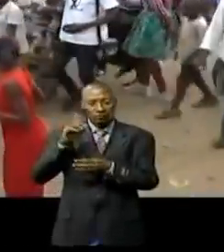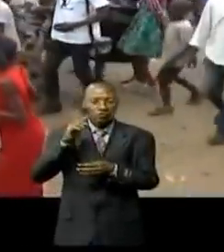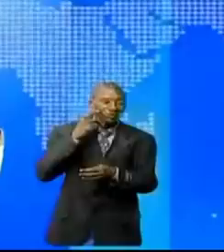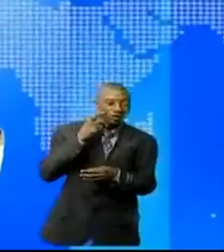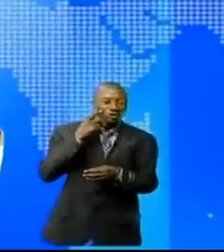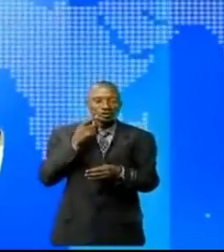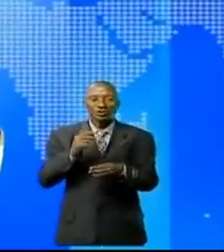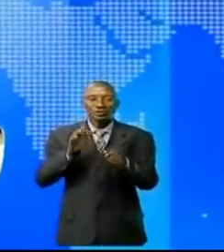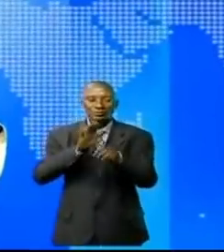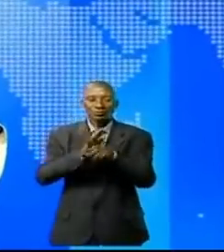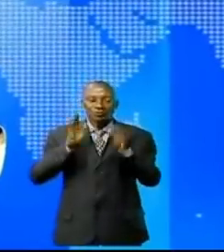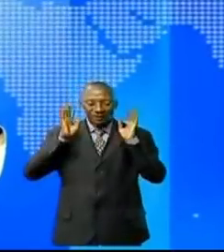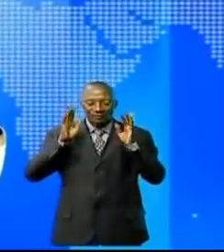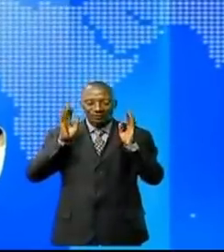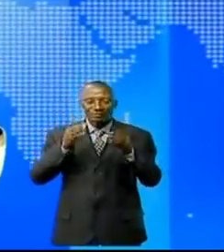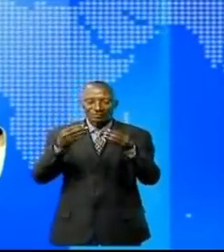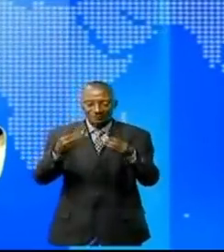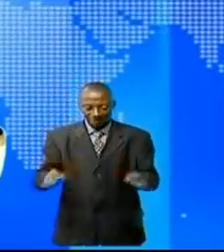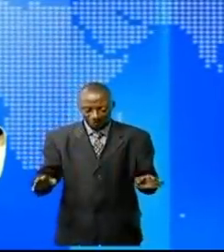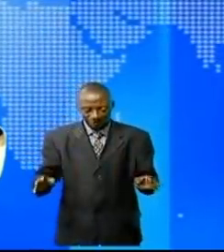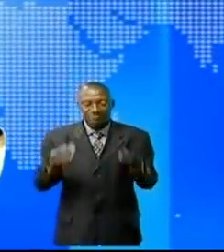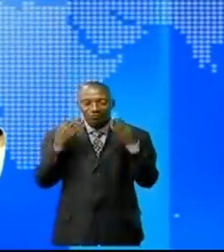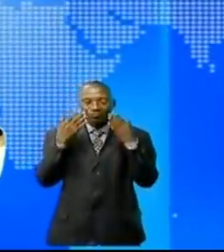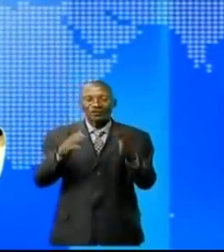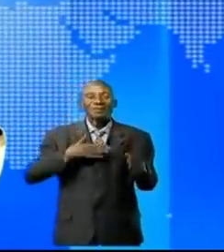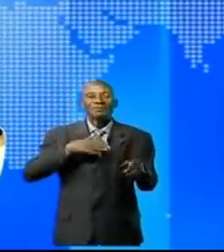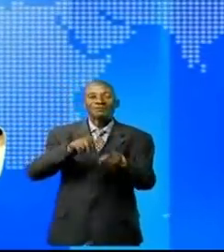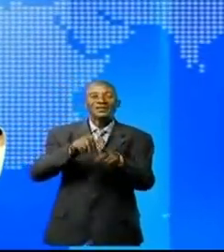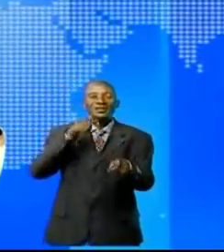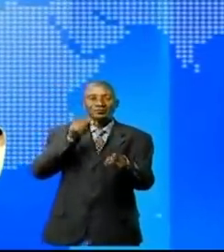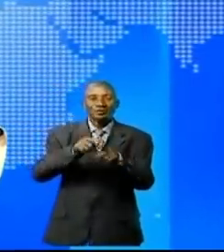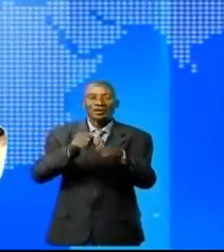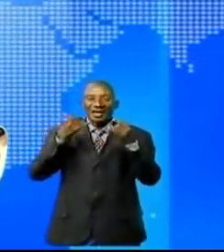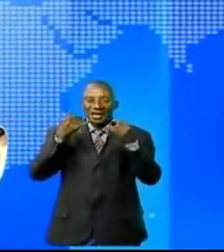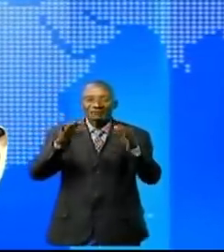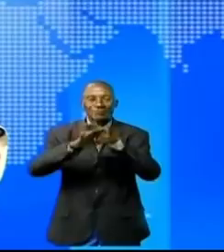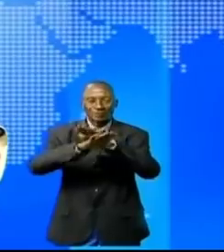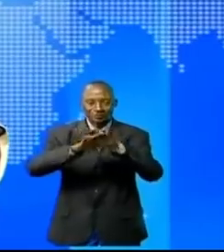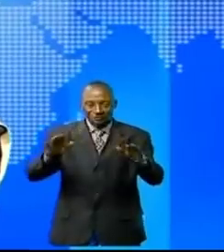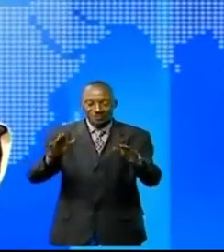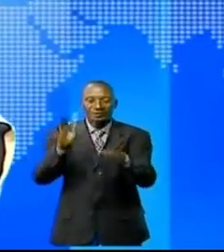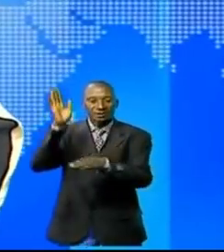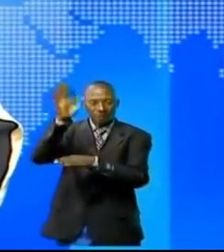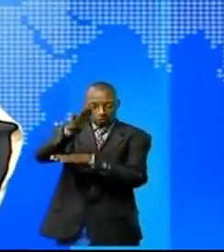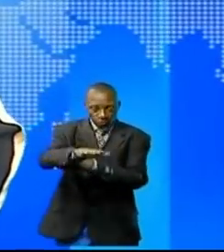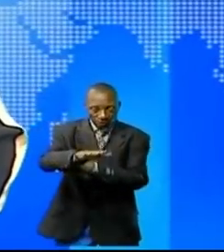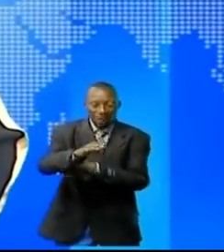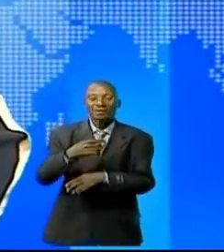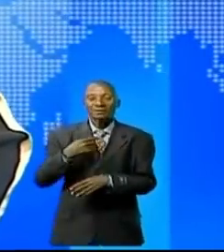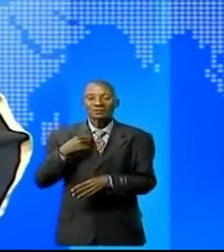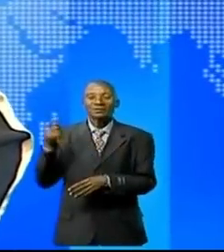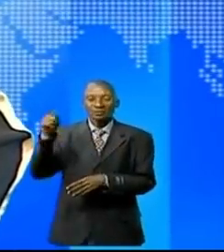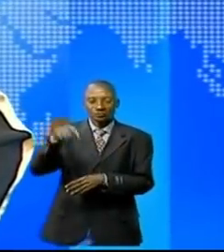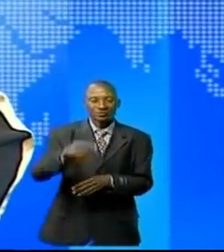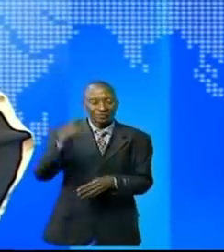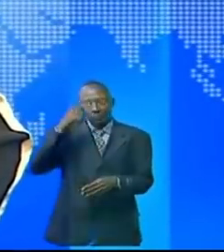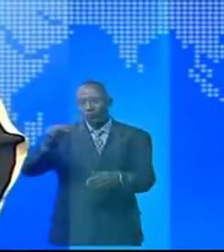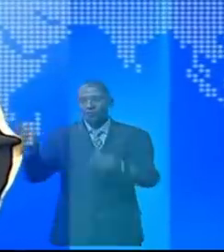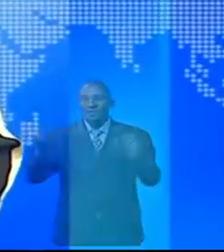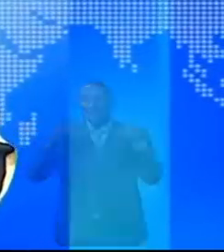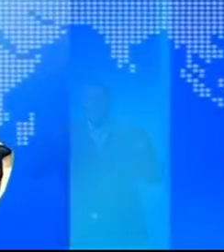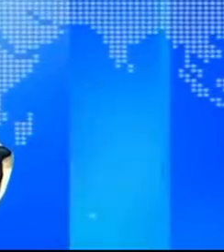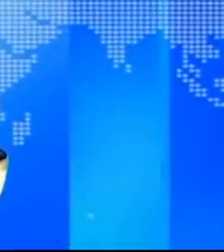Dieu. Fin de ce journal, merci de l'avoir suivi. À 19h, Anita Luamba et moi, je vous retrouve demain à 13h30.